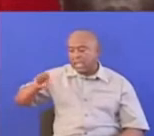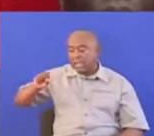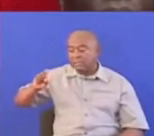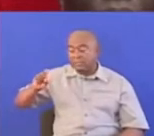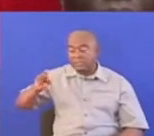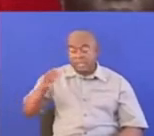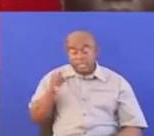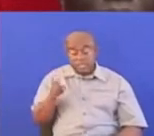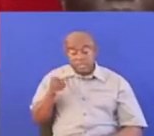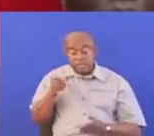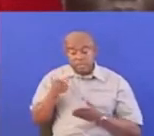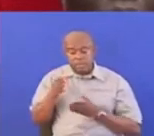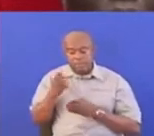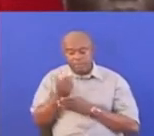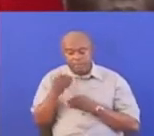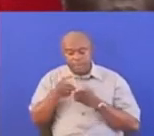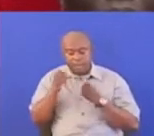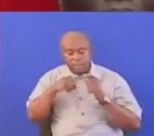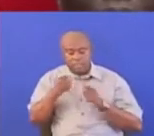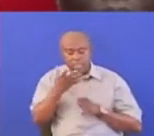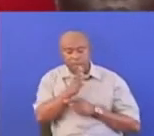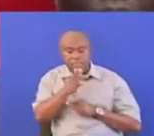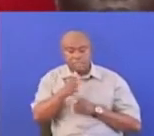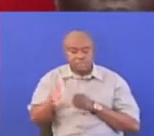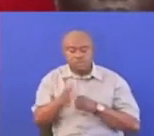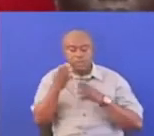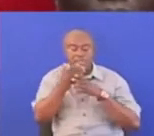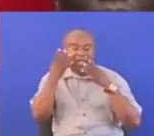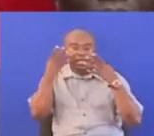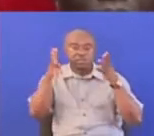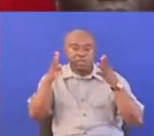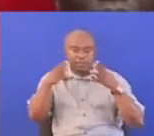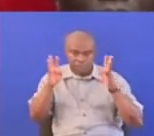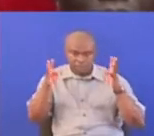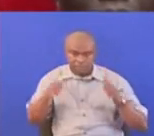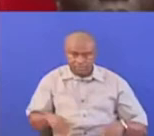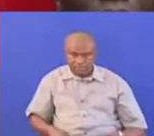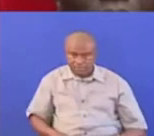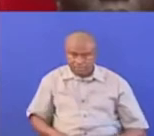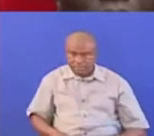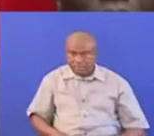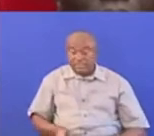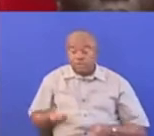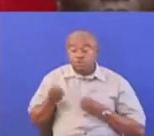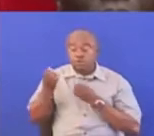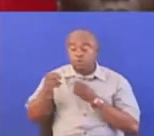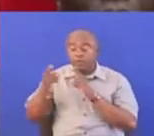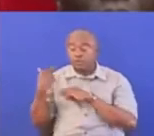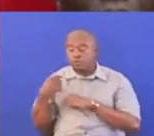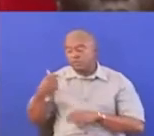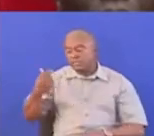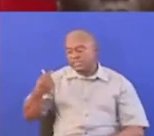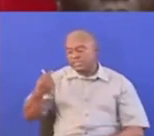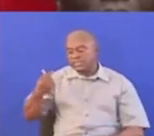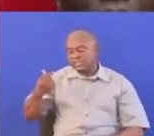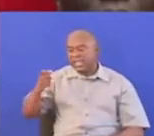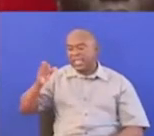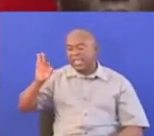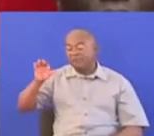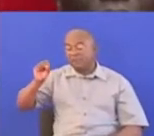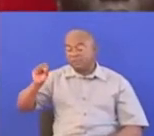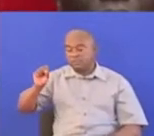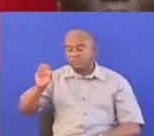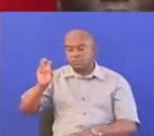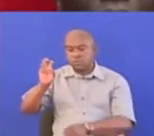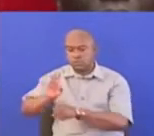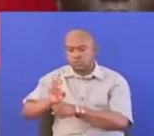ziwa Tanganyika. Kwa hiyo tunapoirudisha TFS, jukumu la kuendelea kulinda